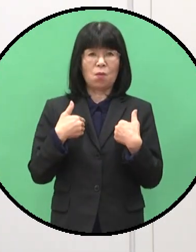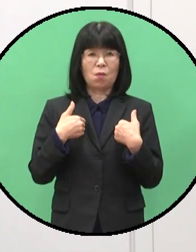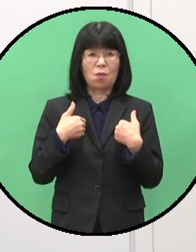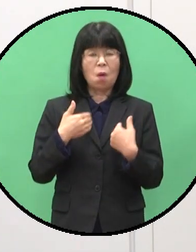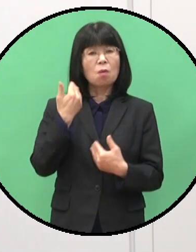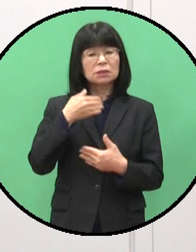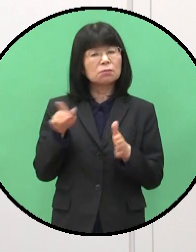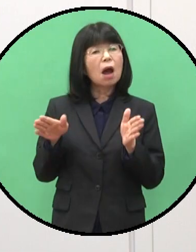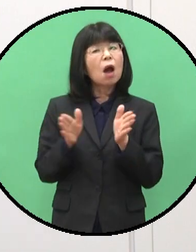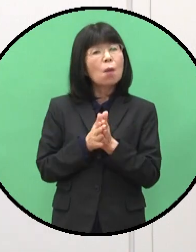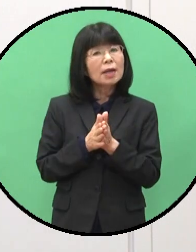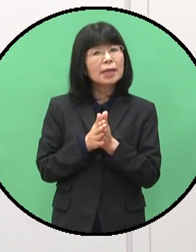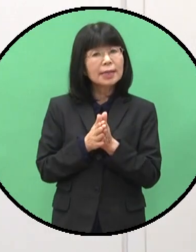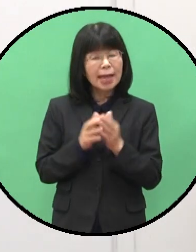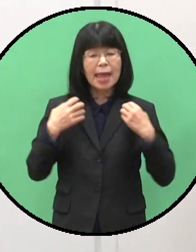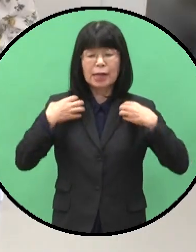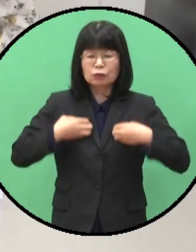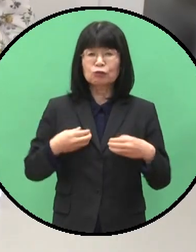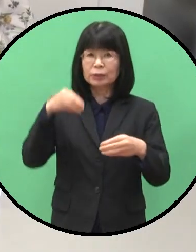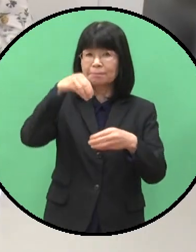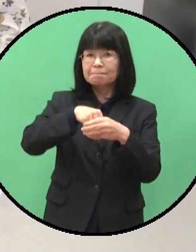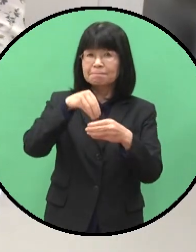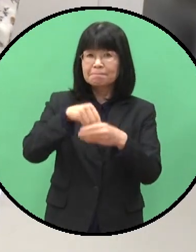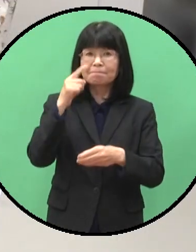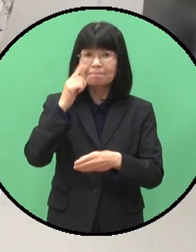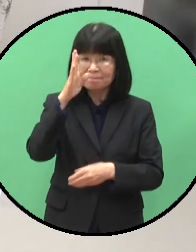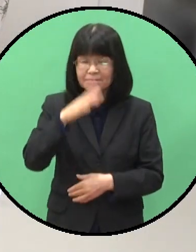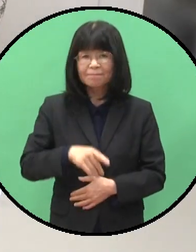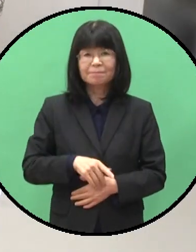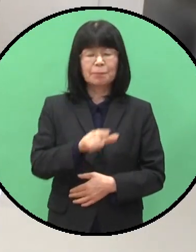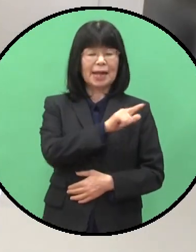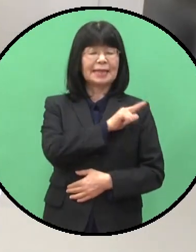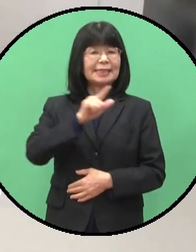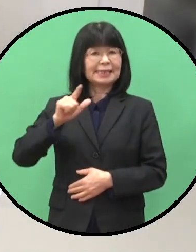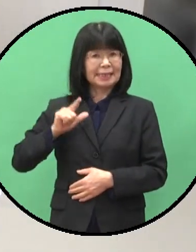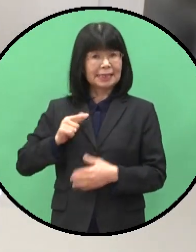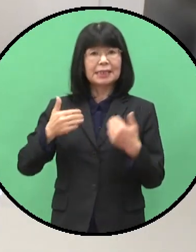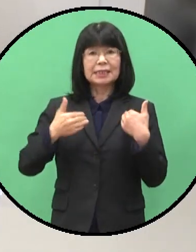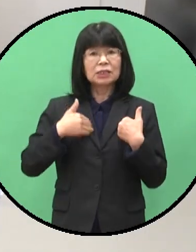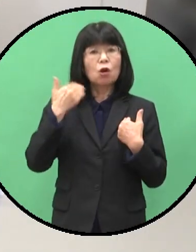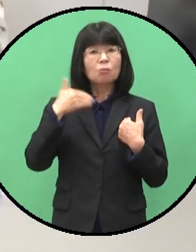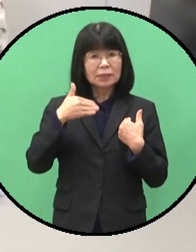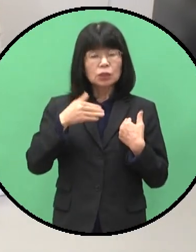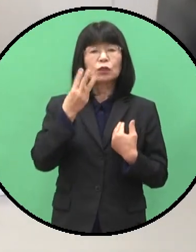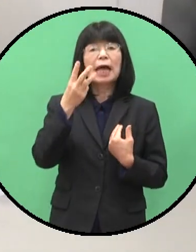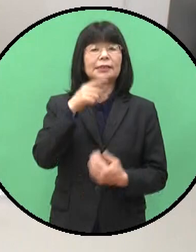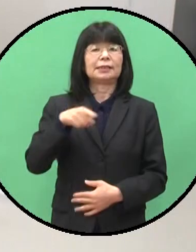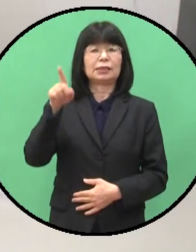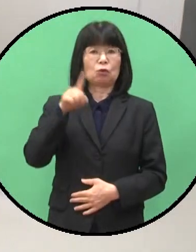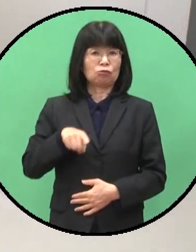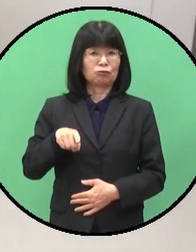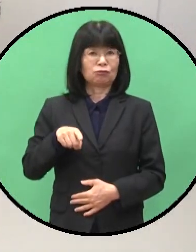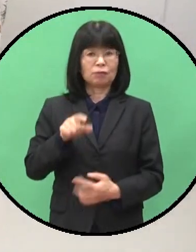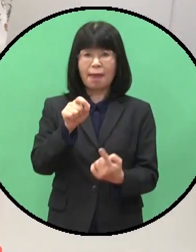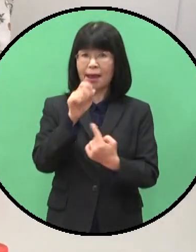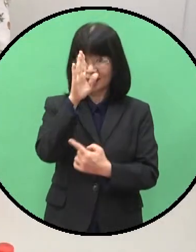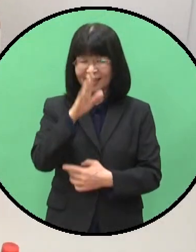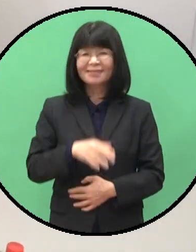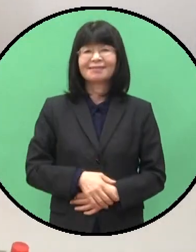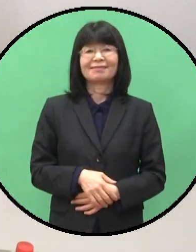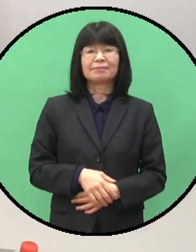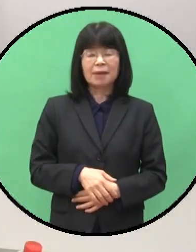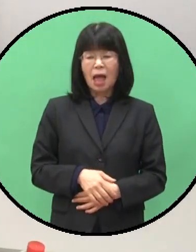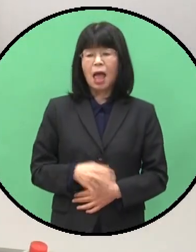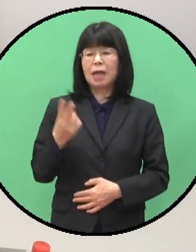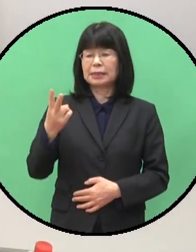めて一回リュックに入れてもらいたいんですね。1日3リットル必要なので、ちょっとここから選んでもらってもいいですか？ 分かりました。こちら2